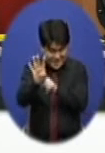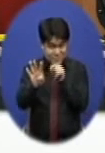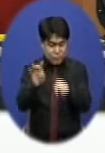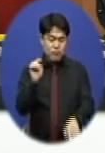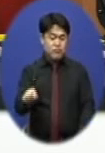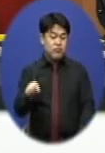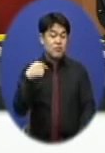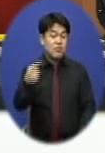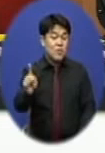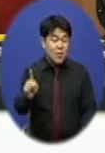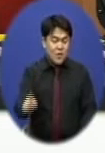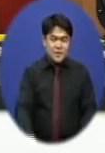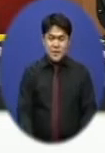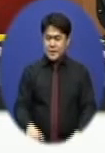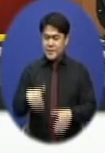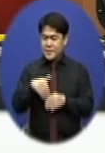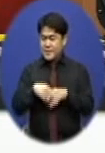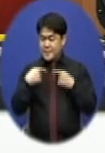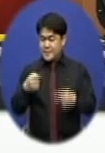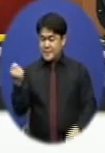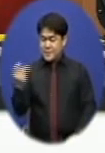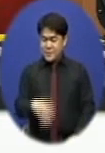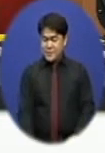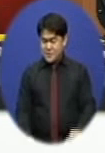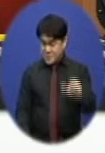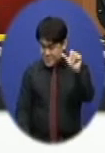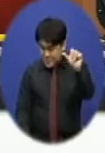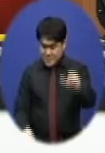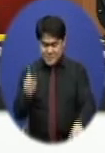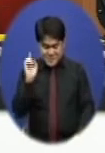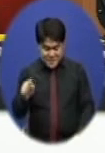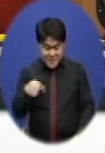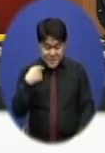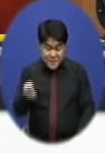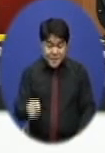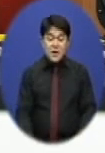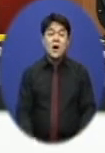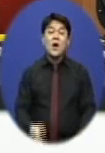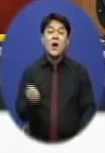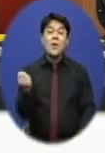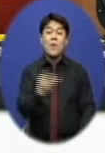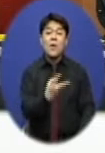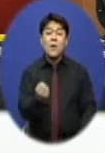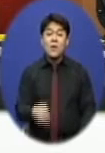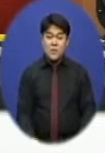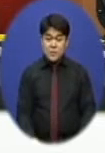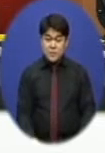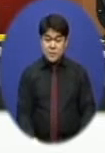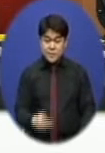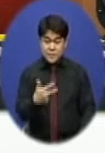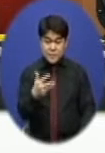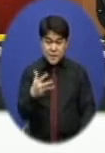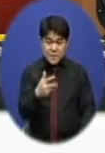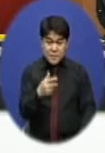ARS-060-608-1004번을 누르시고, 네. 심사 투표 번호가 5번입니다. 네. 5번을 누르신 다음에, 네. 몇 번째 참여자인가요? 8번. 8번인가요?